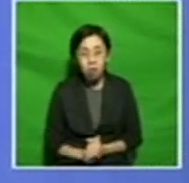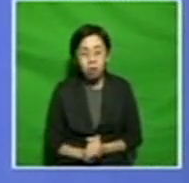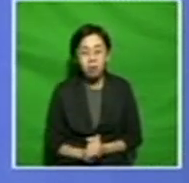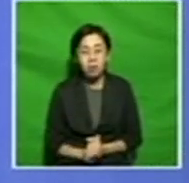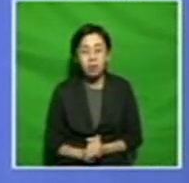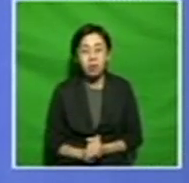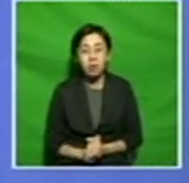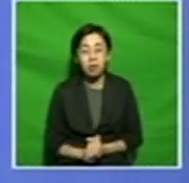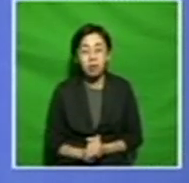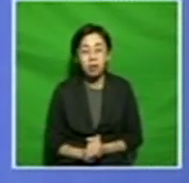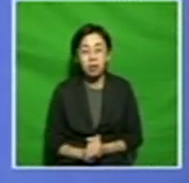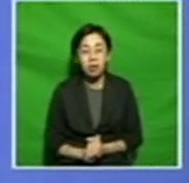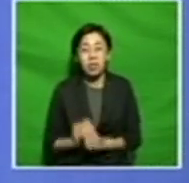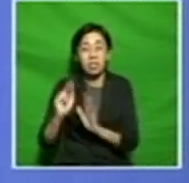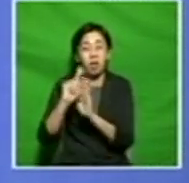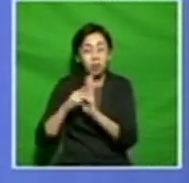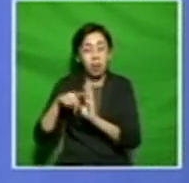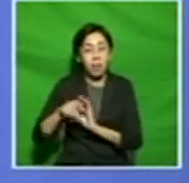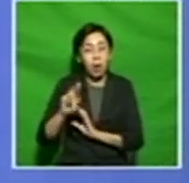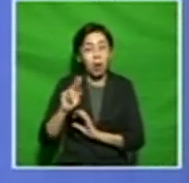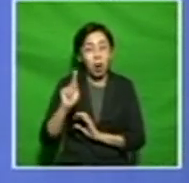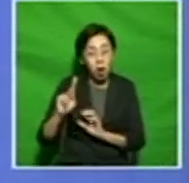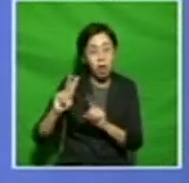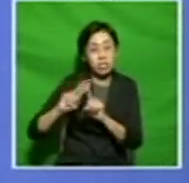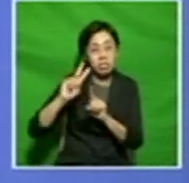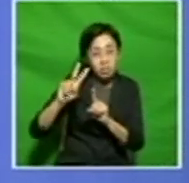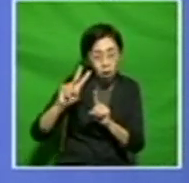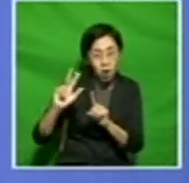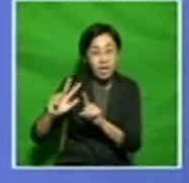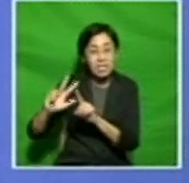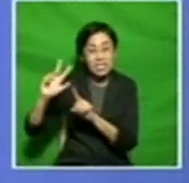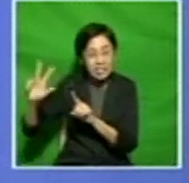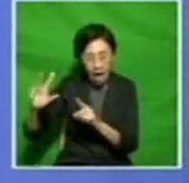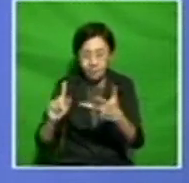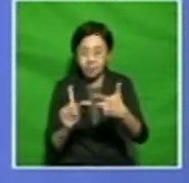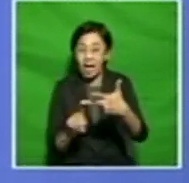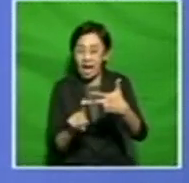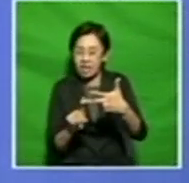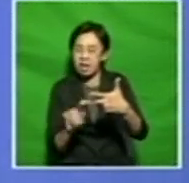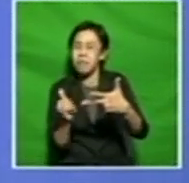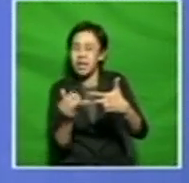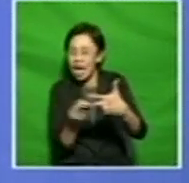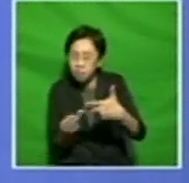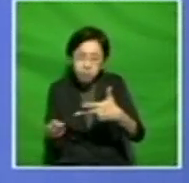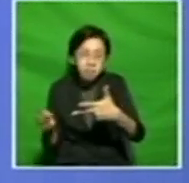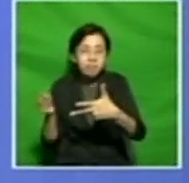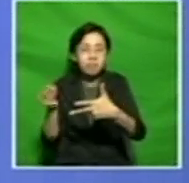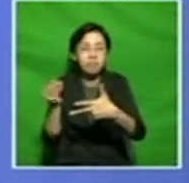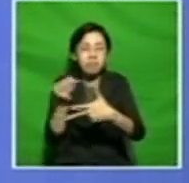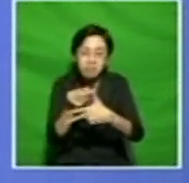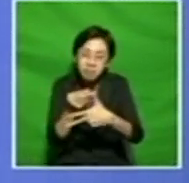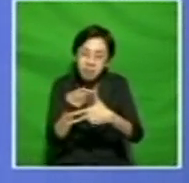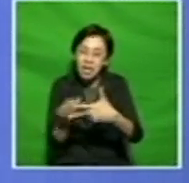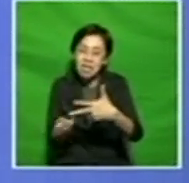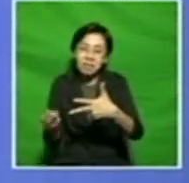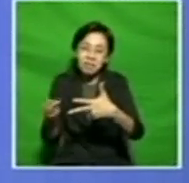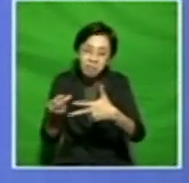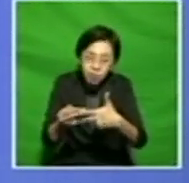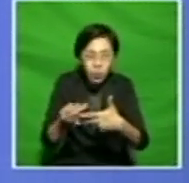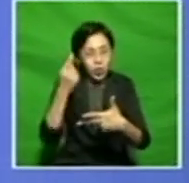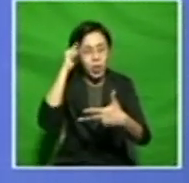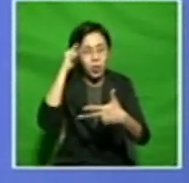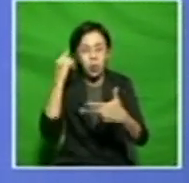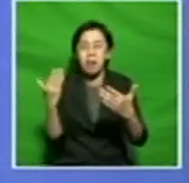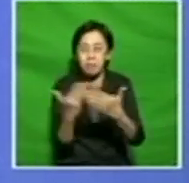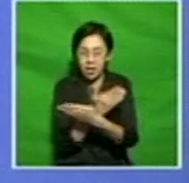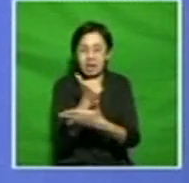ข้อกำหนดฉบับที่2 3เนี่ยไอ้ที่ควรน่ะมันจะยกขึ้นมาเป็นห้ามหรือ